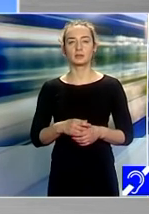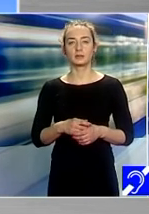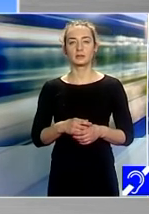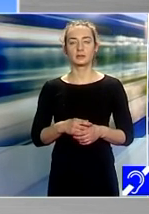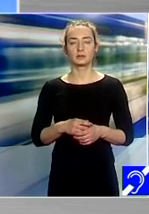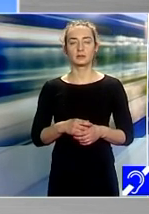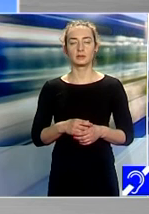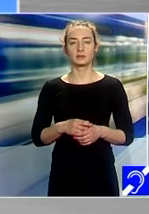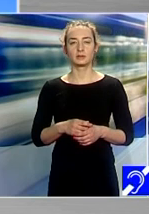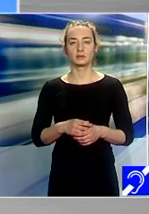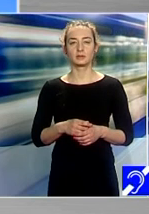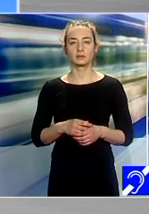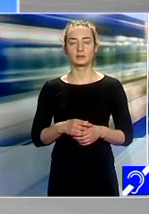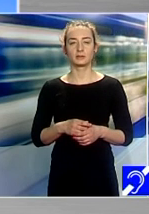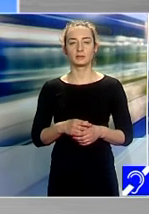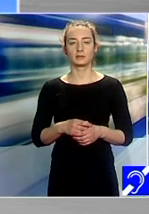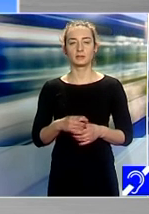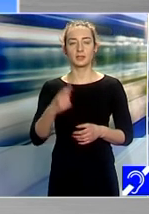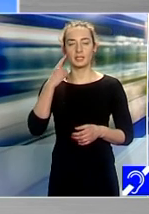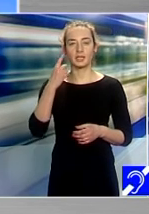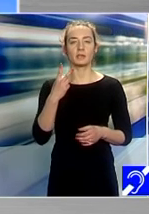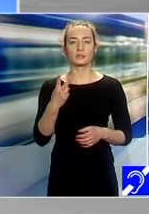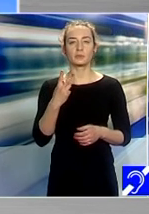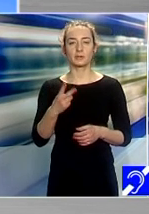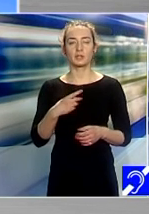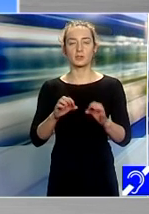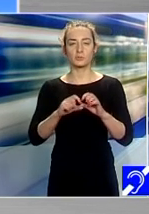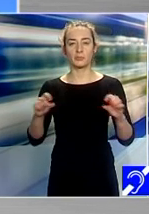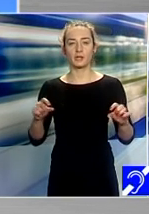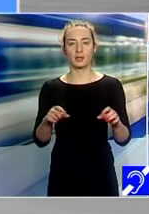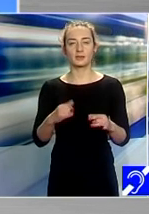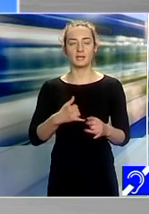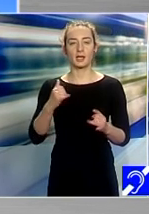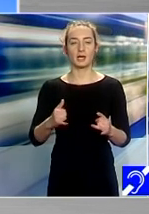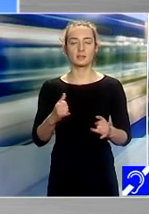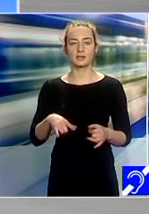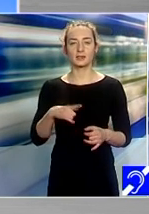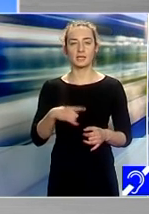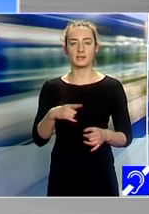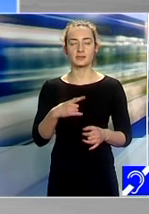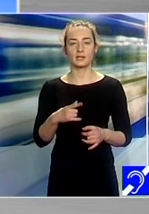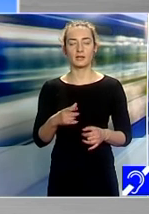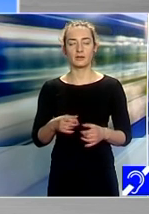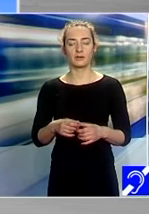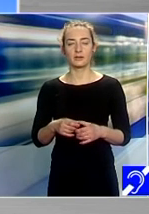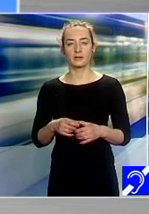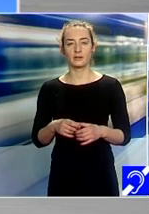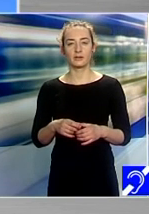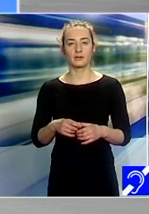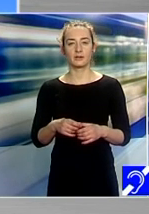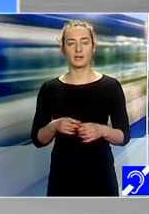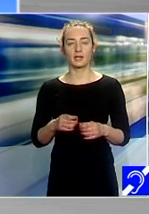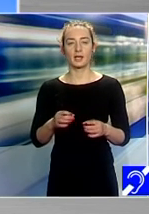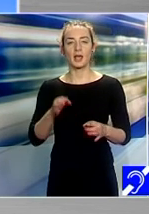noutățile zilei? Știrile cele mai tari. Cred că cel mai important subiect de azi a vizat